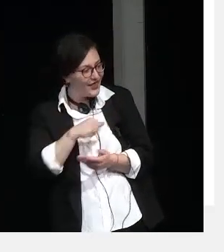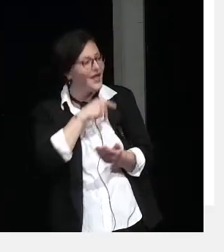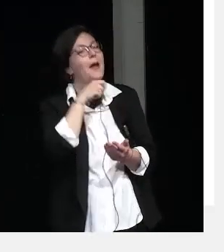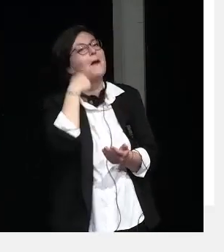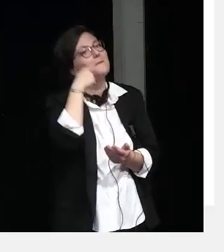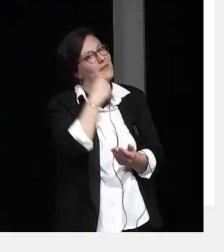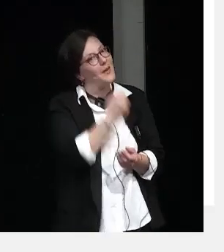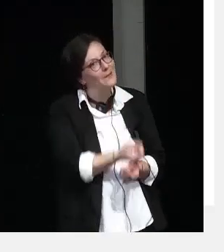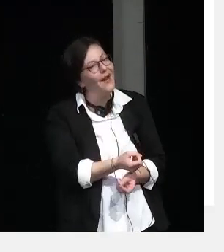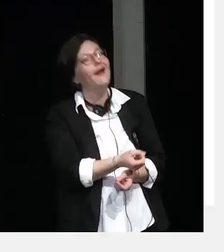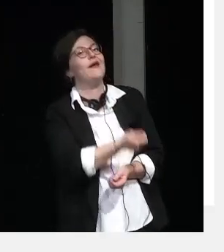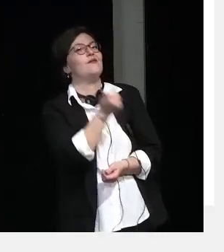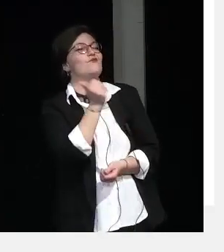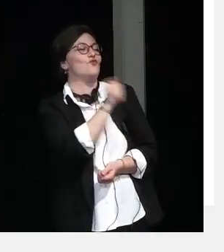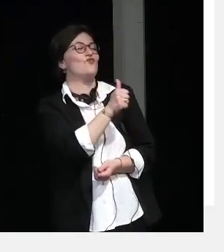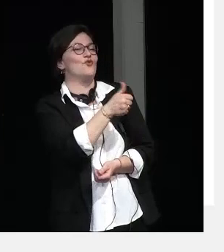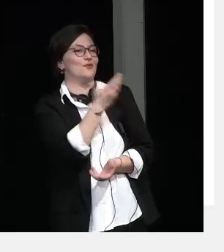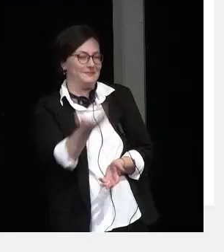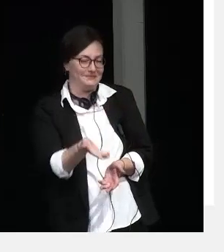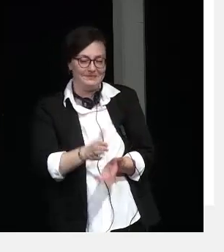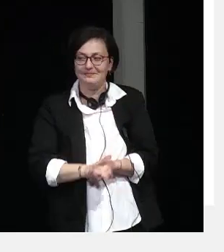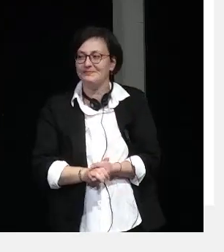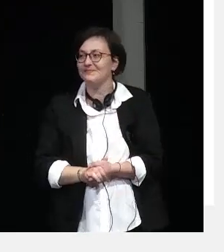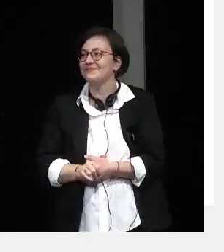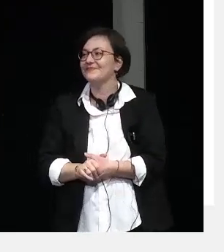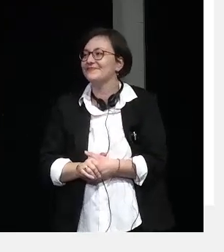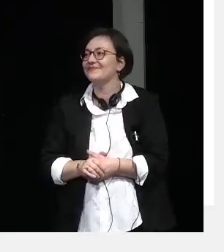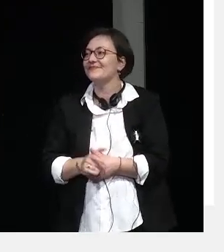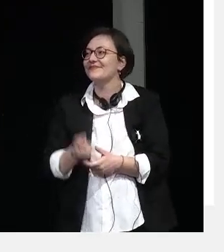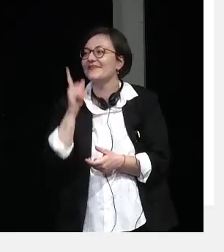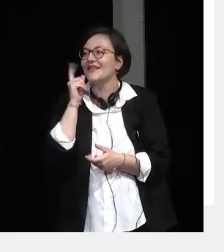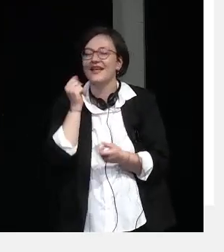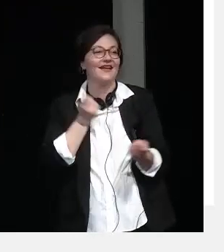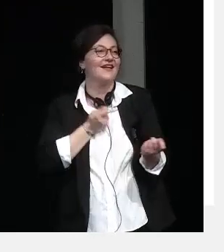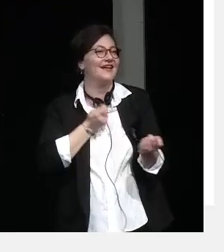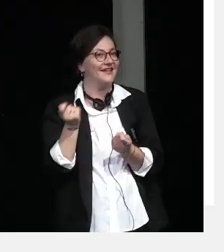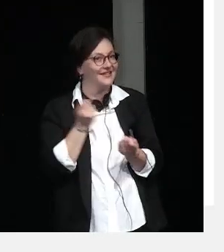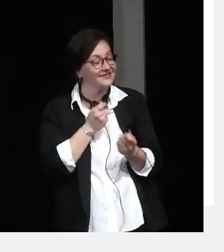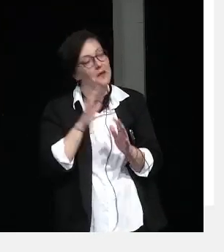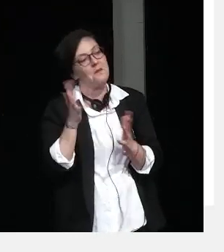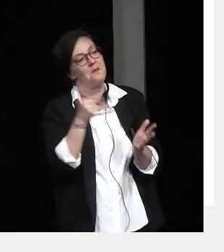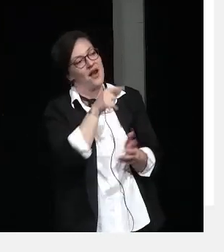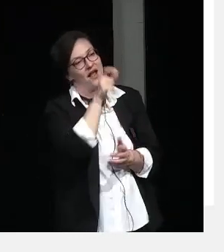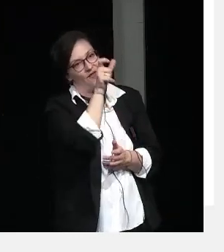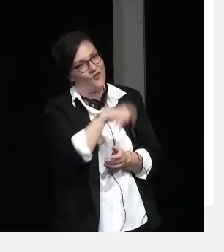Υπάρχουν για να τις χαρούμε για τις πολύ καλές κόρες που έχουν βγάλει. Και η μία κόρη και η άλλη. Ναι.